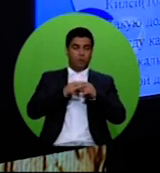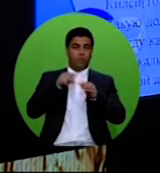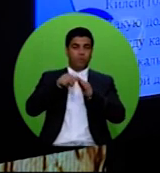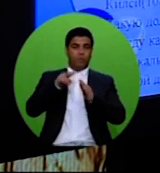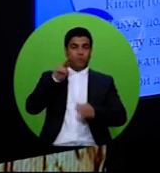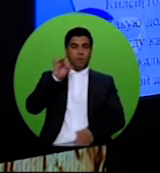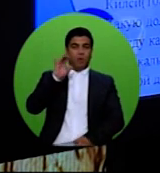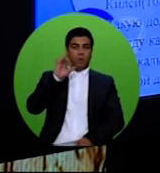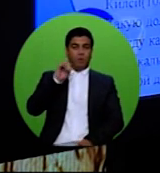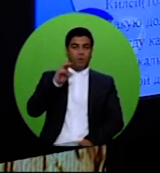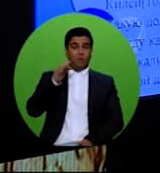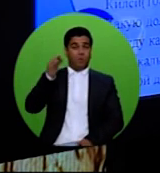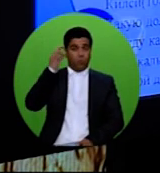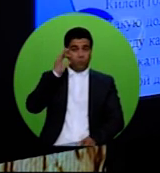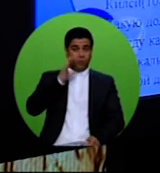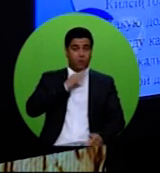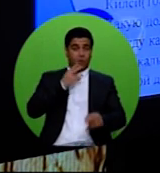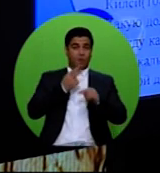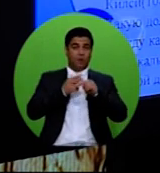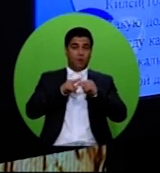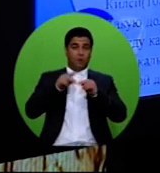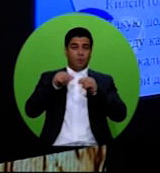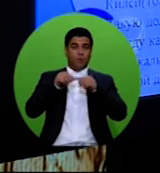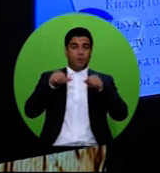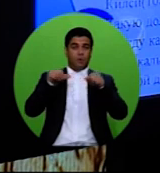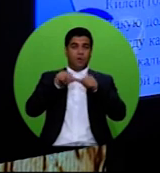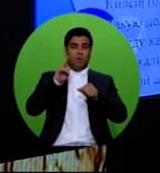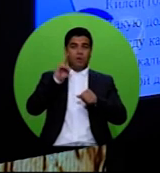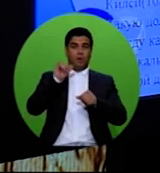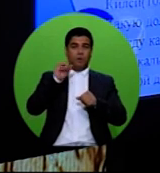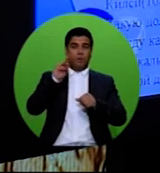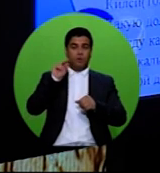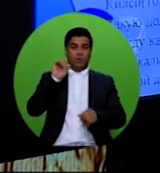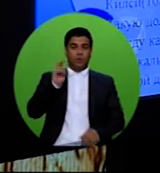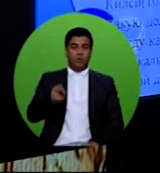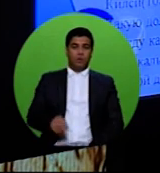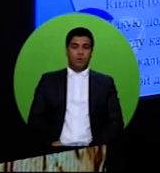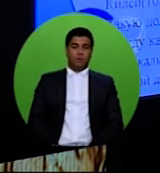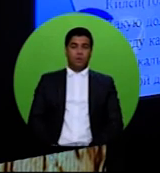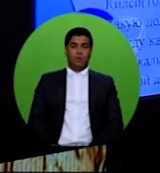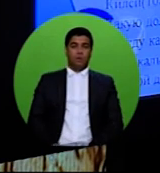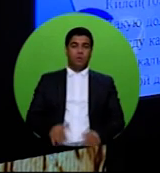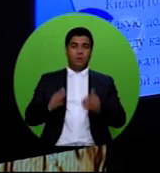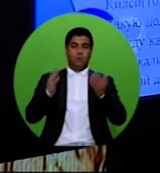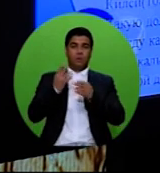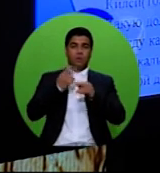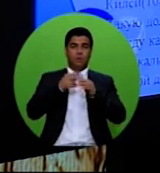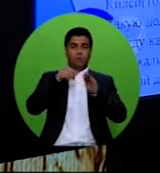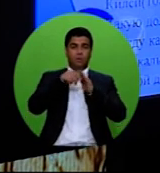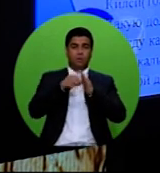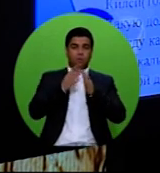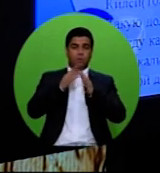перевалом, правильно? Вспомнили? Это перевал Камчик. В каком заповеднике